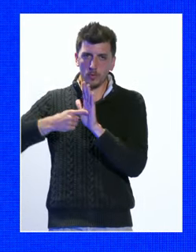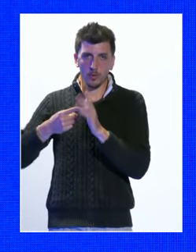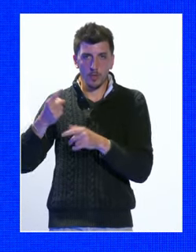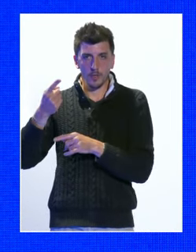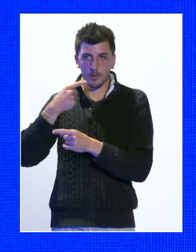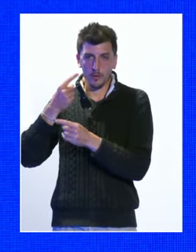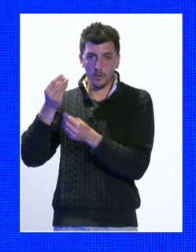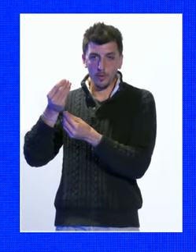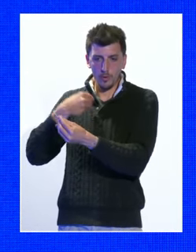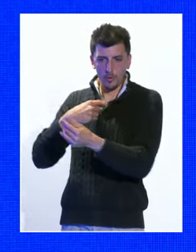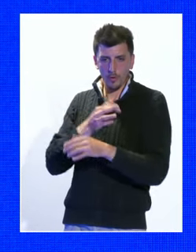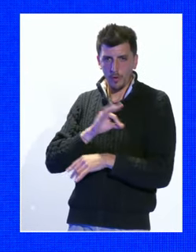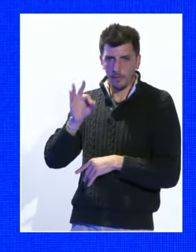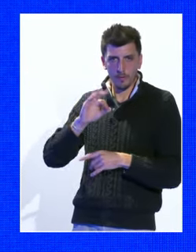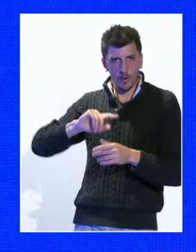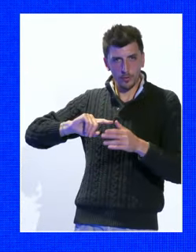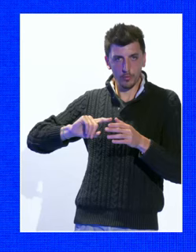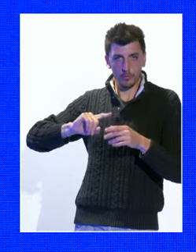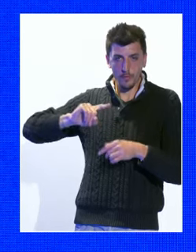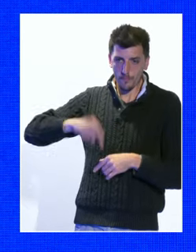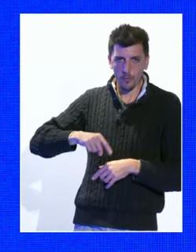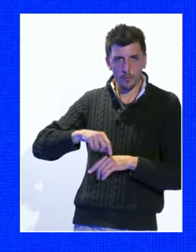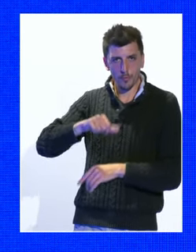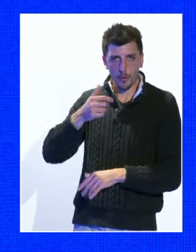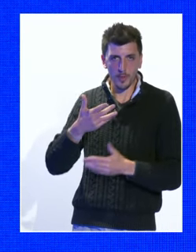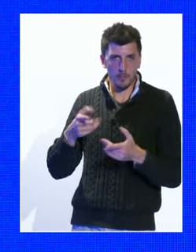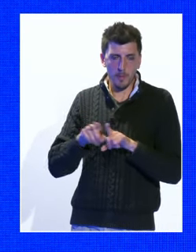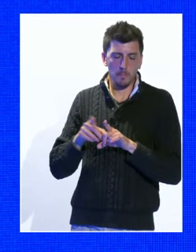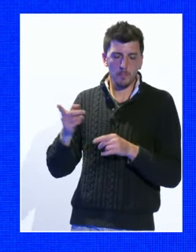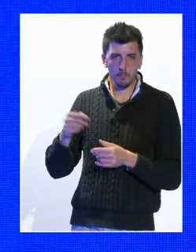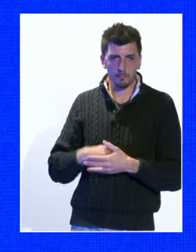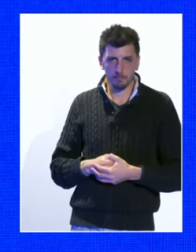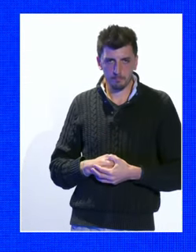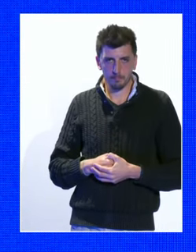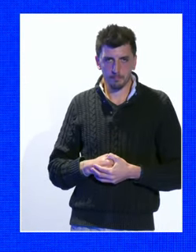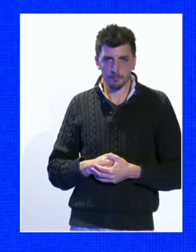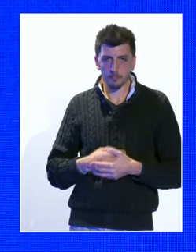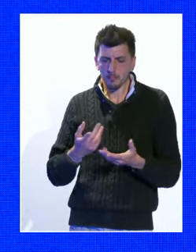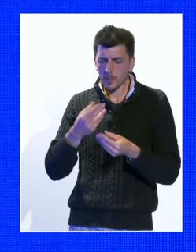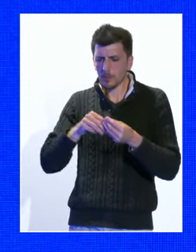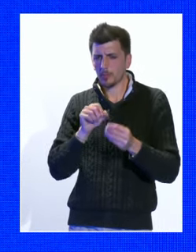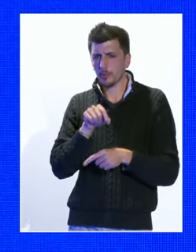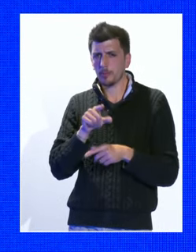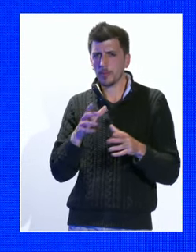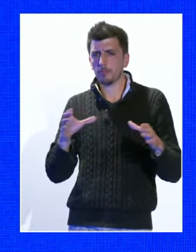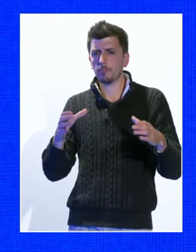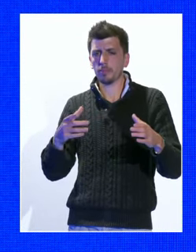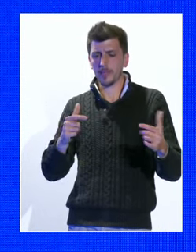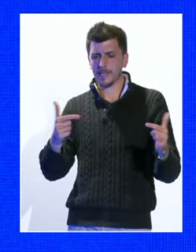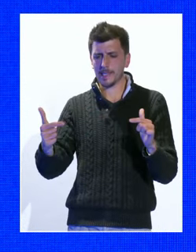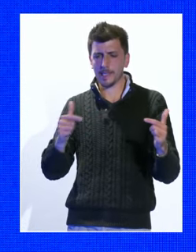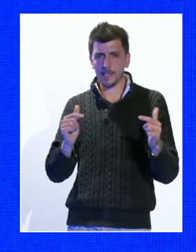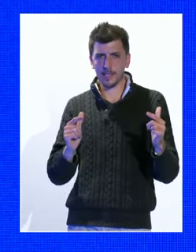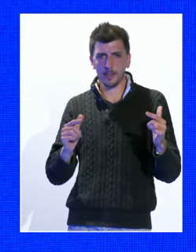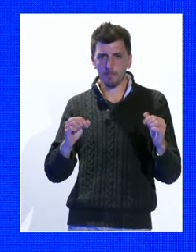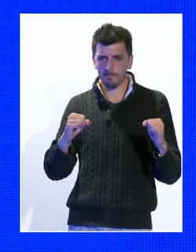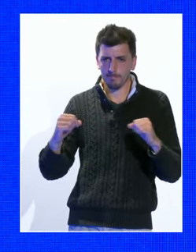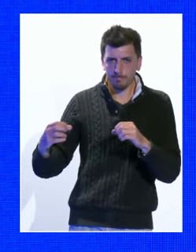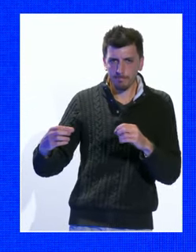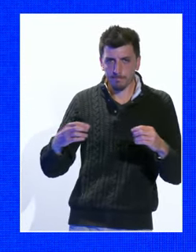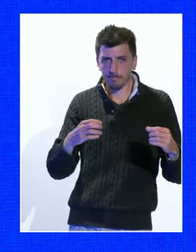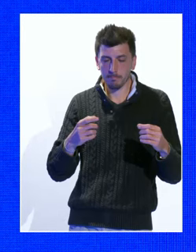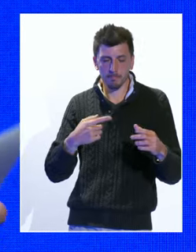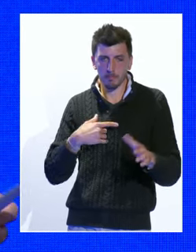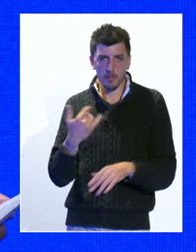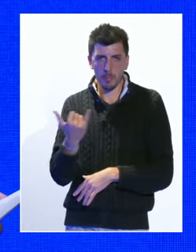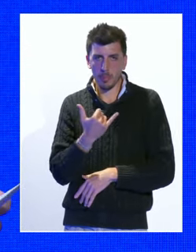devoirs. Mais dans ce monde-là, des rapports de force, il est inutile de vouloir jouer un